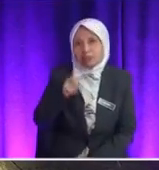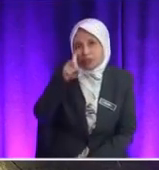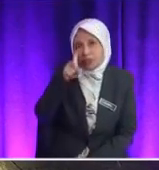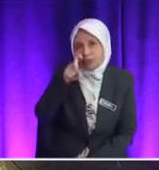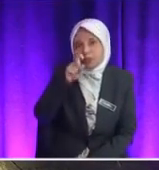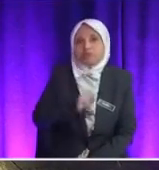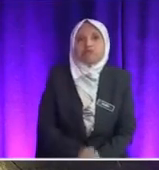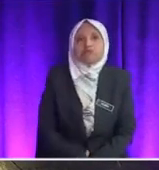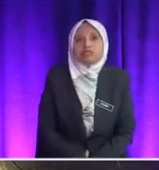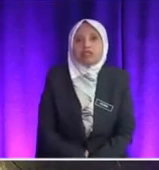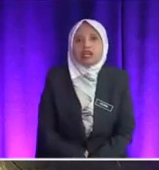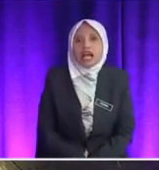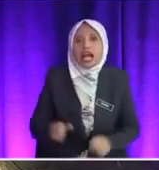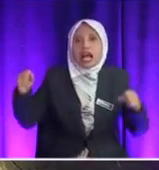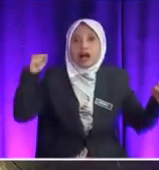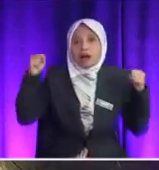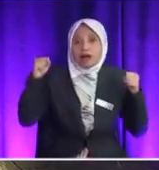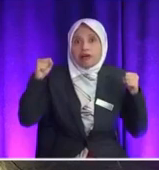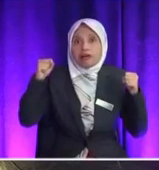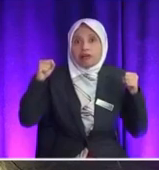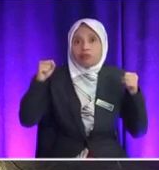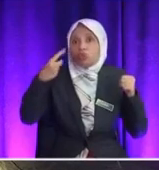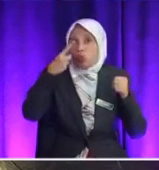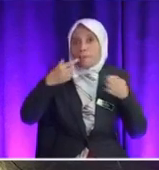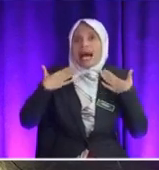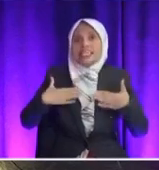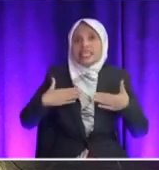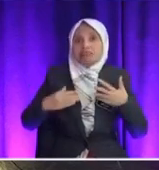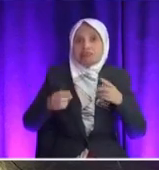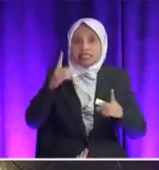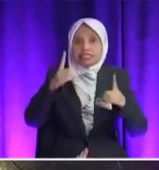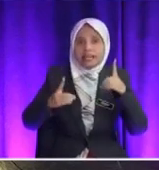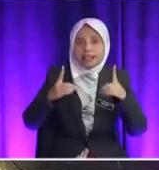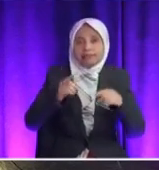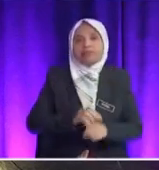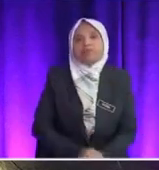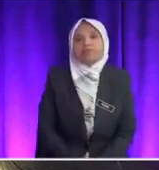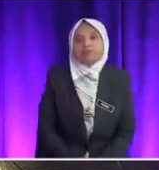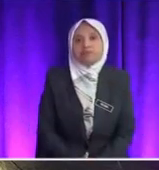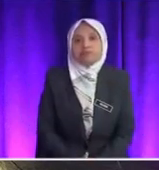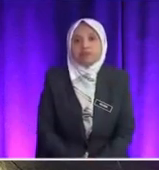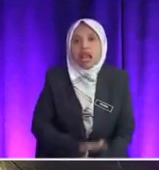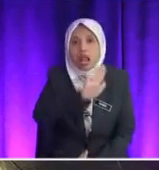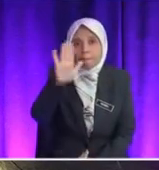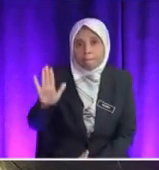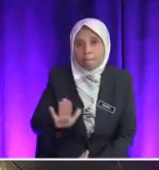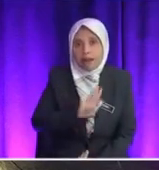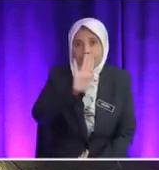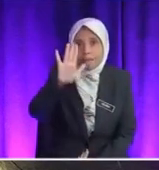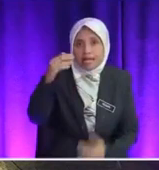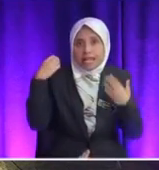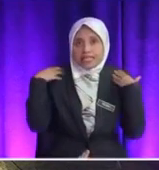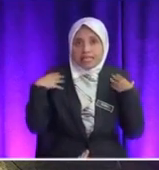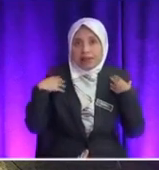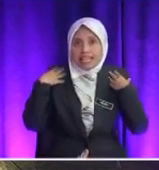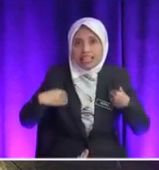Baik kain pengelap microfiber badan kendaraan pada gerak disini juga hahaha eh di sini yuk